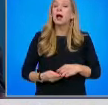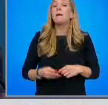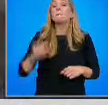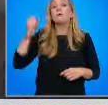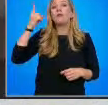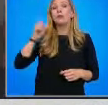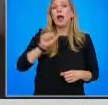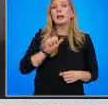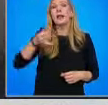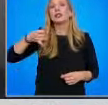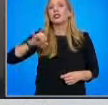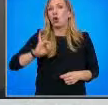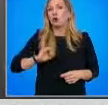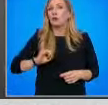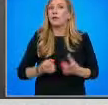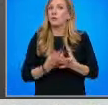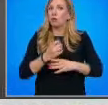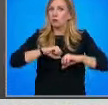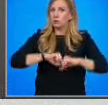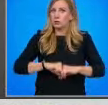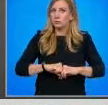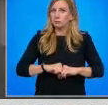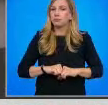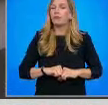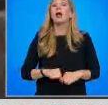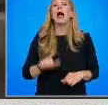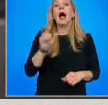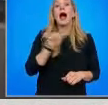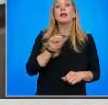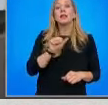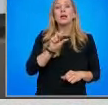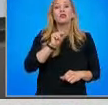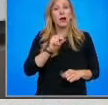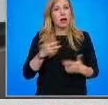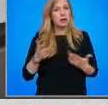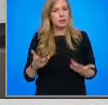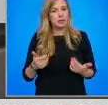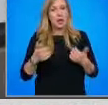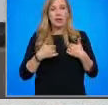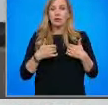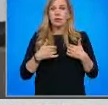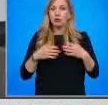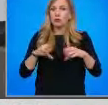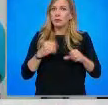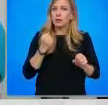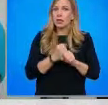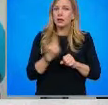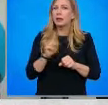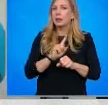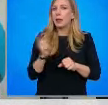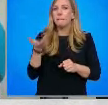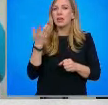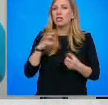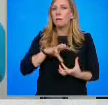Атанас Йонков. Часове преди да стане ясно за освобождаването, Атанасов коментира. Нашето назначение не беше